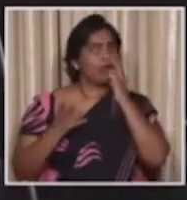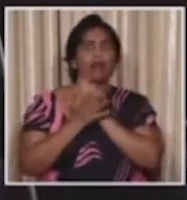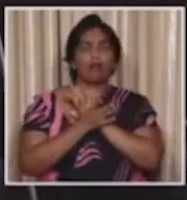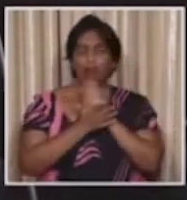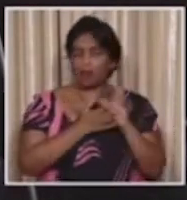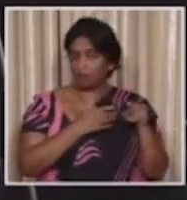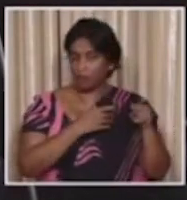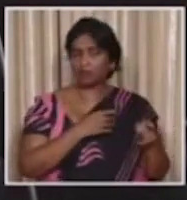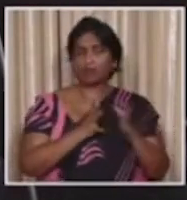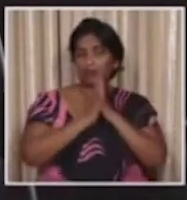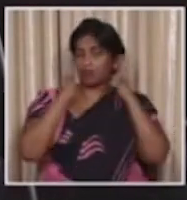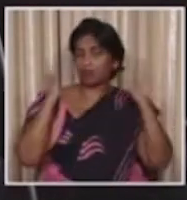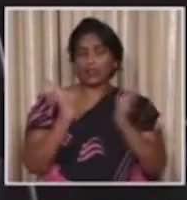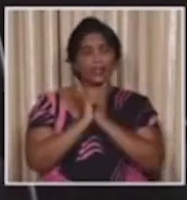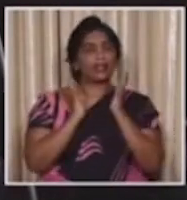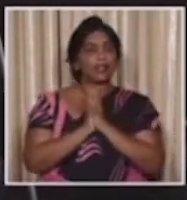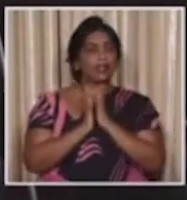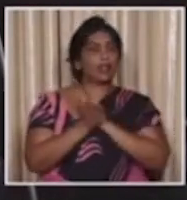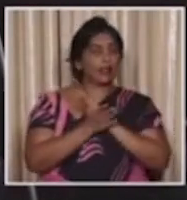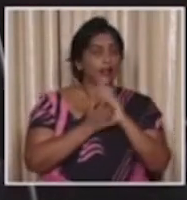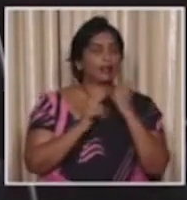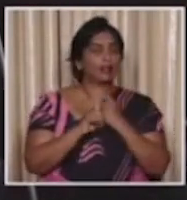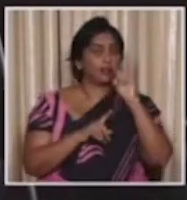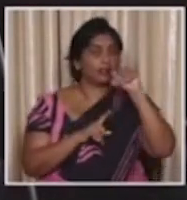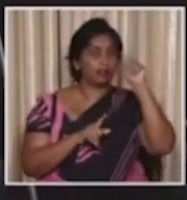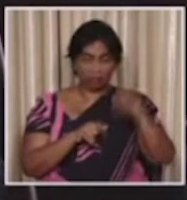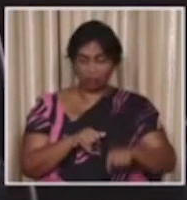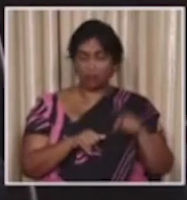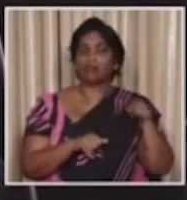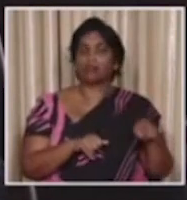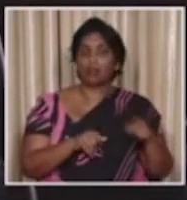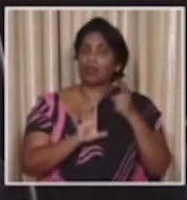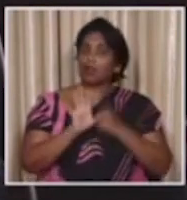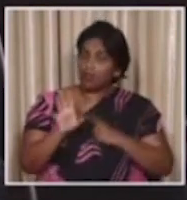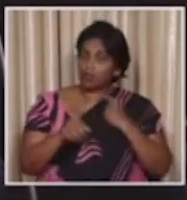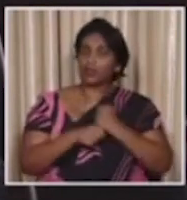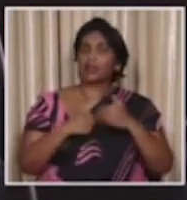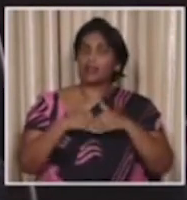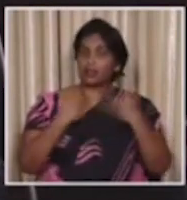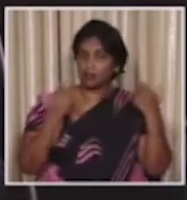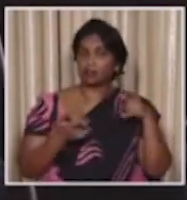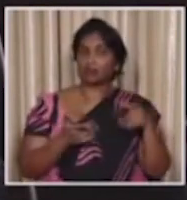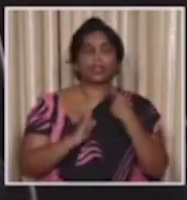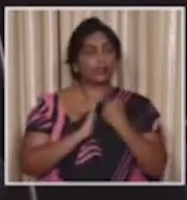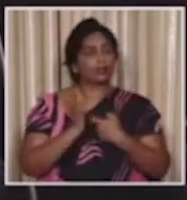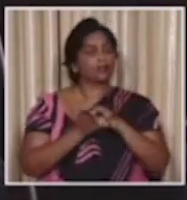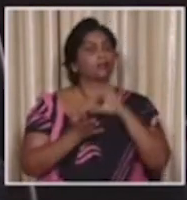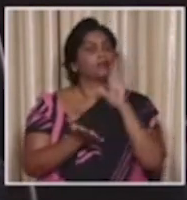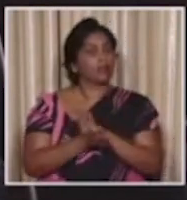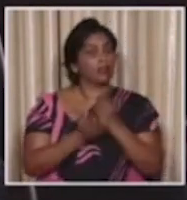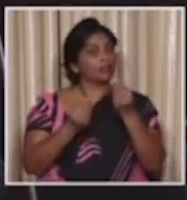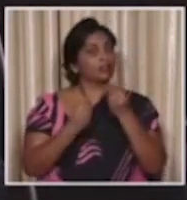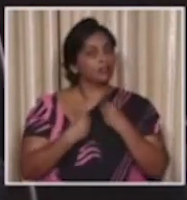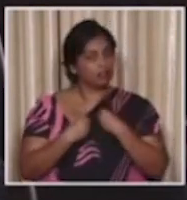තියෙන ලොකුම කැලෑව හෙට්ටයා 37 මේක අනිවාර්යෙන්ම මේ අවුරුද්දේවත් ගැසට් කරලා ඒ නීති අරපත් ටික හදලා